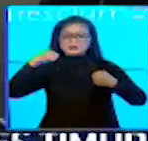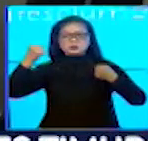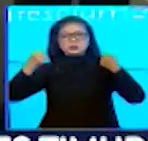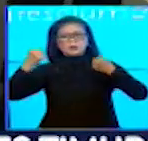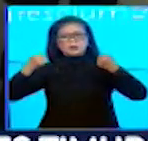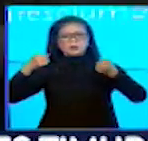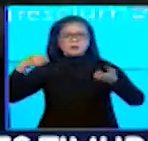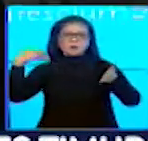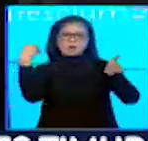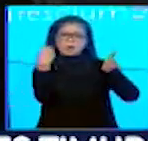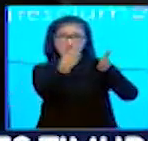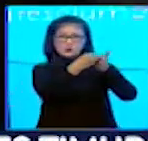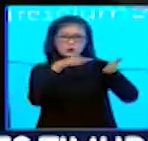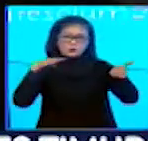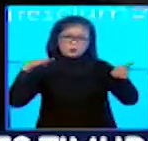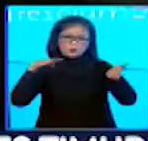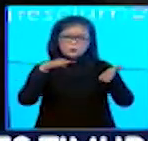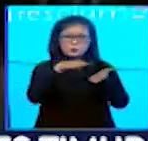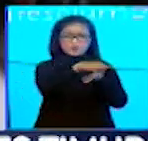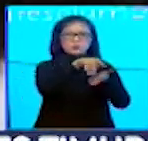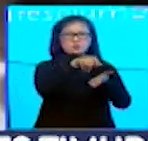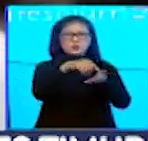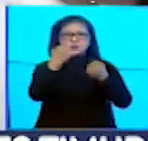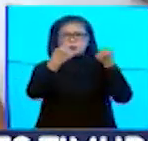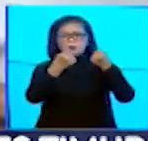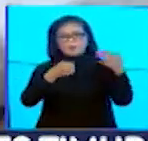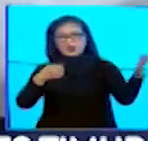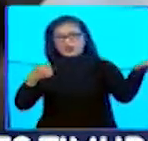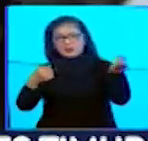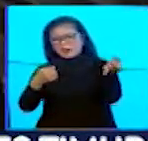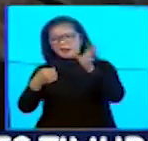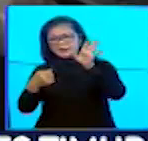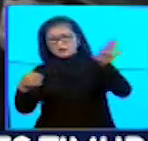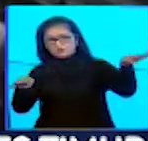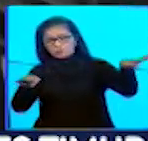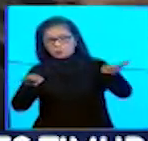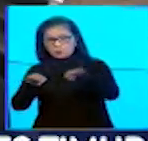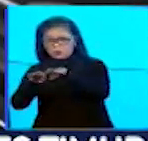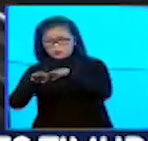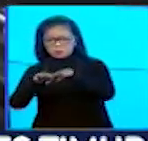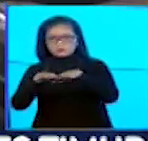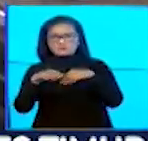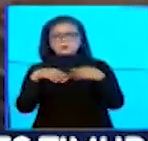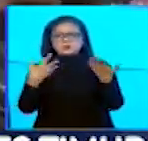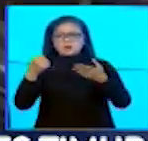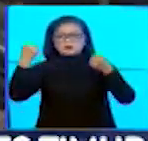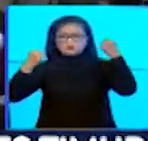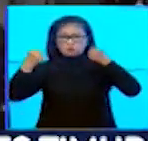mobil korban tiba-tiba dipepet mobil pelaku. Pelaku sempat menghentikan mobil korban dan menggedor-gedor kaca